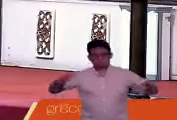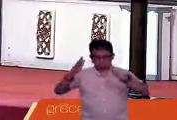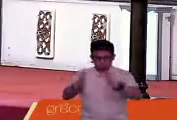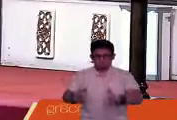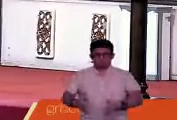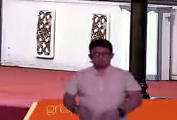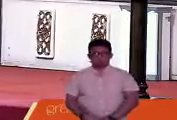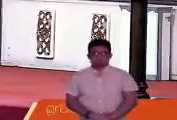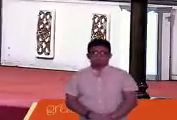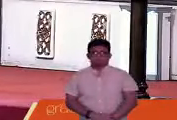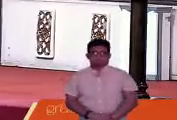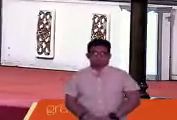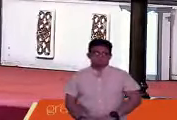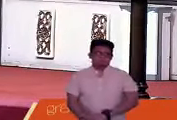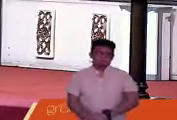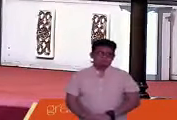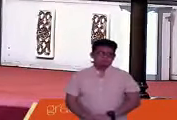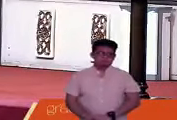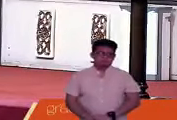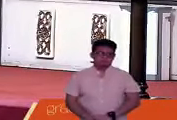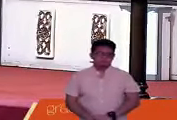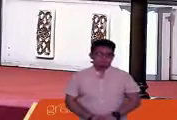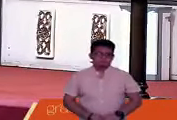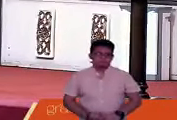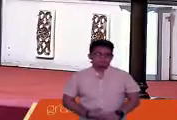pastor siguro ko binuang lang to.